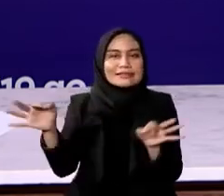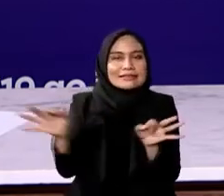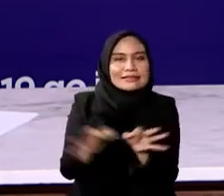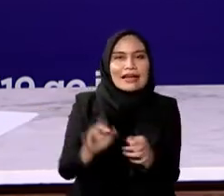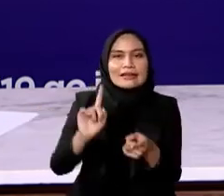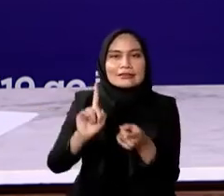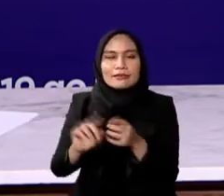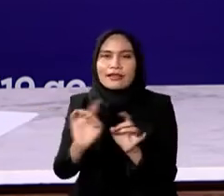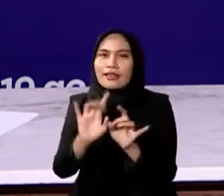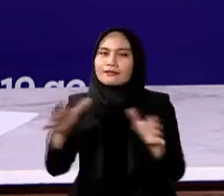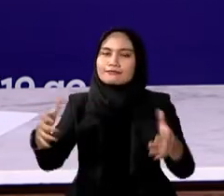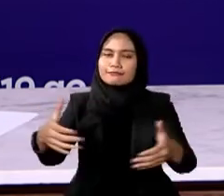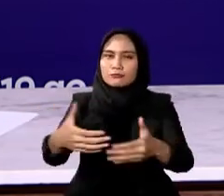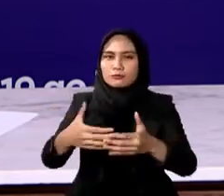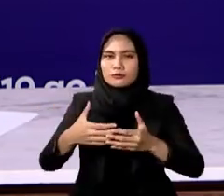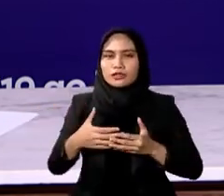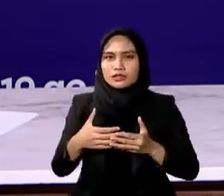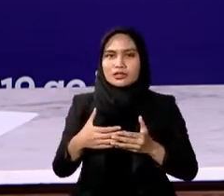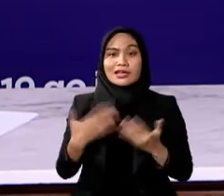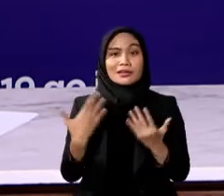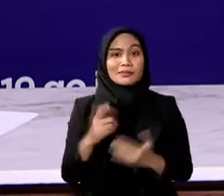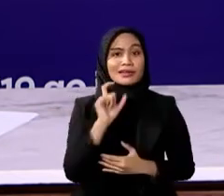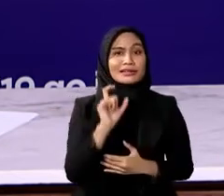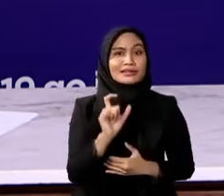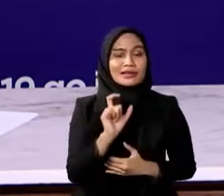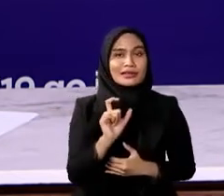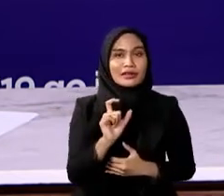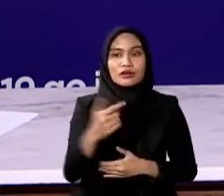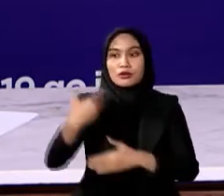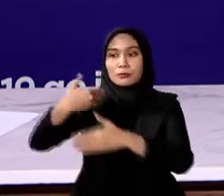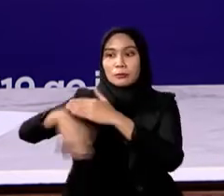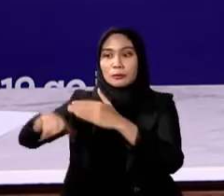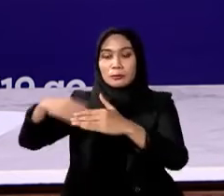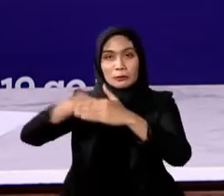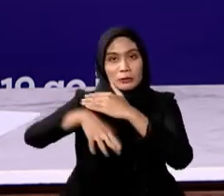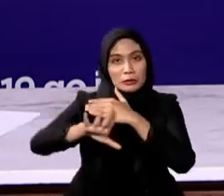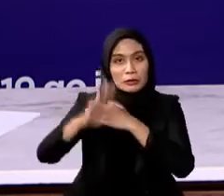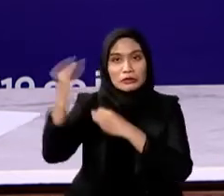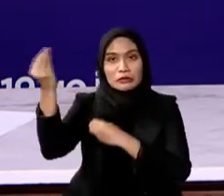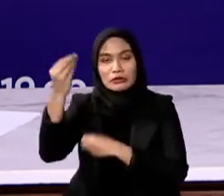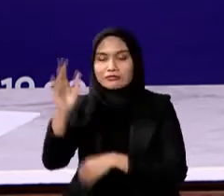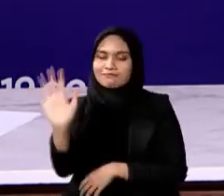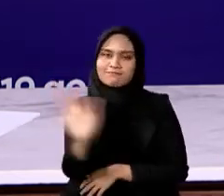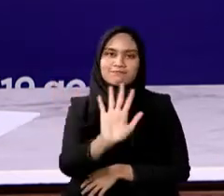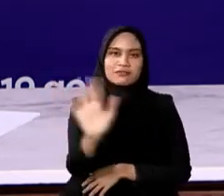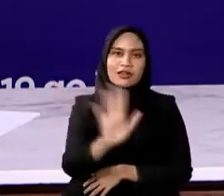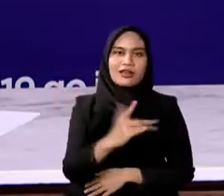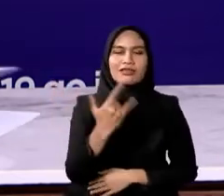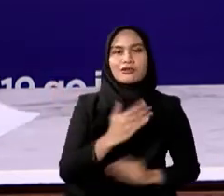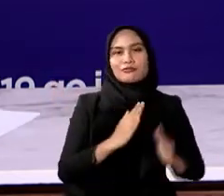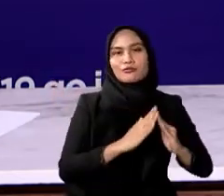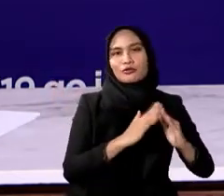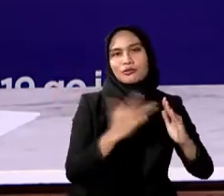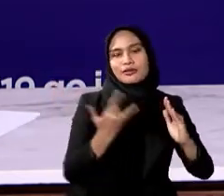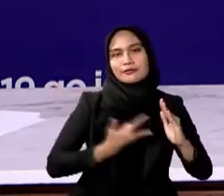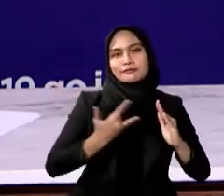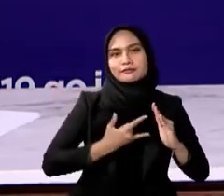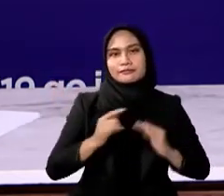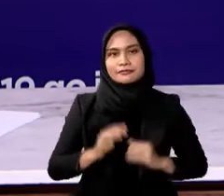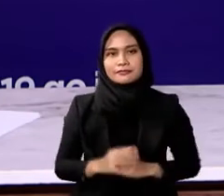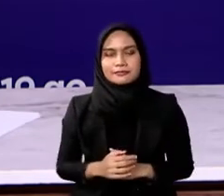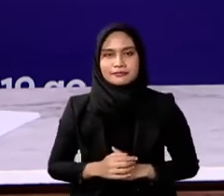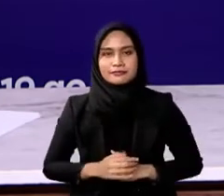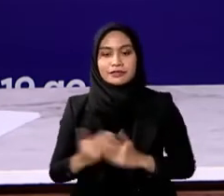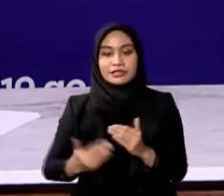untuk tidak bepergian dan menghindari kerumunan. Selanjutnya, saya akan menyampaikan lebih